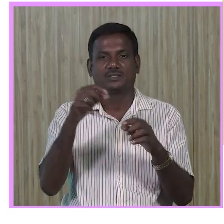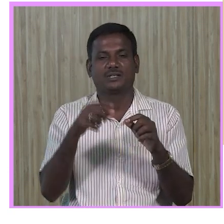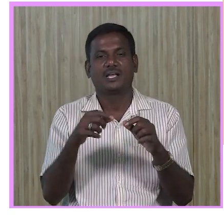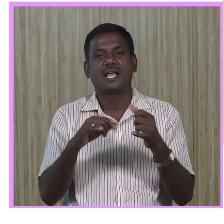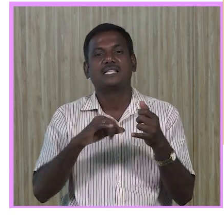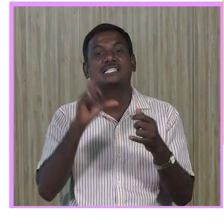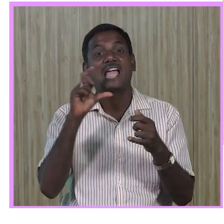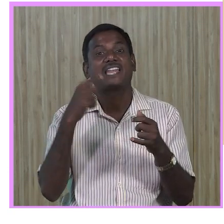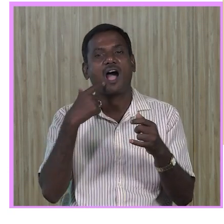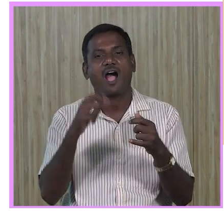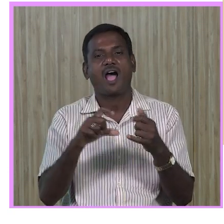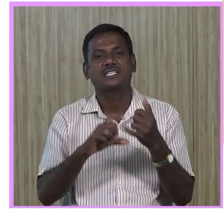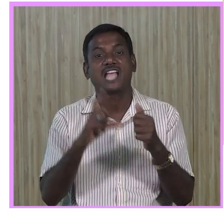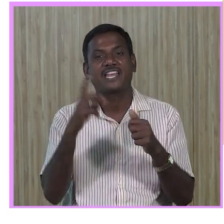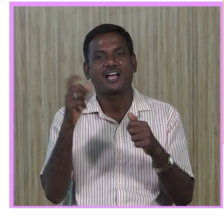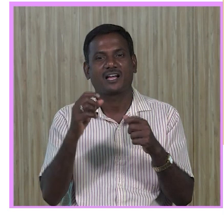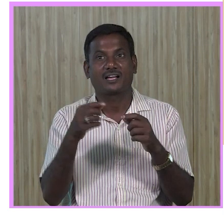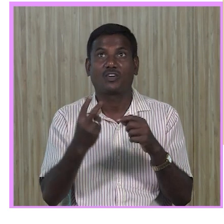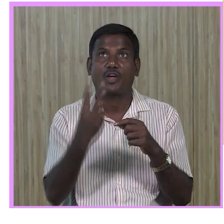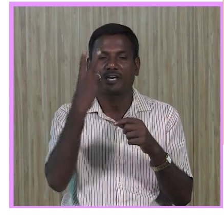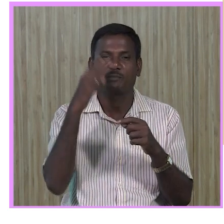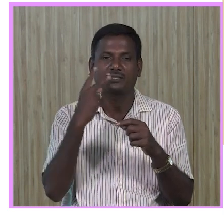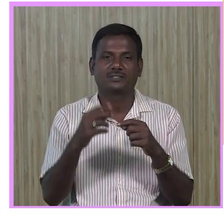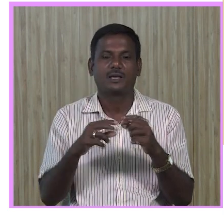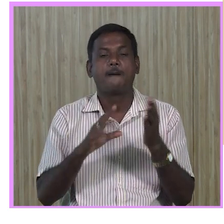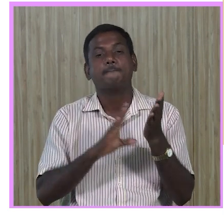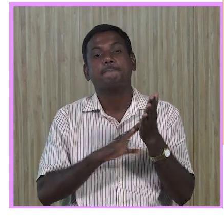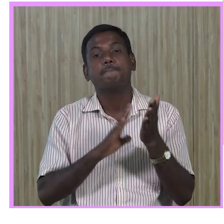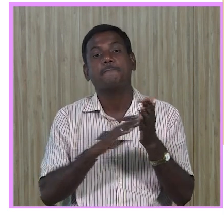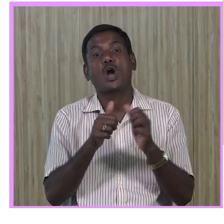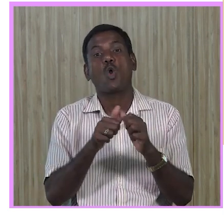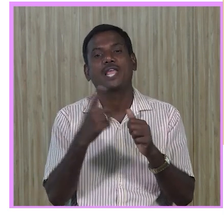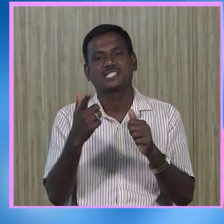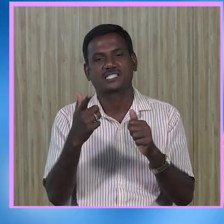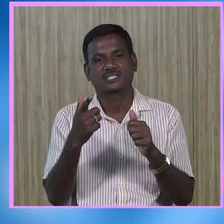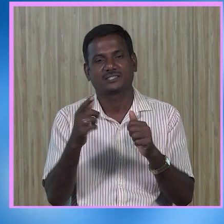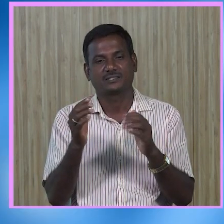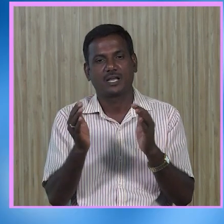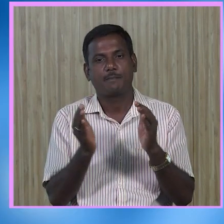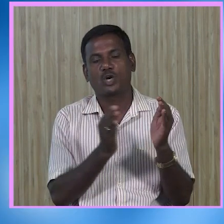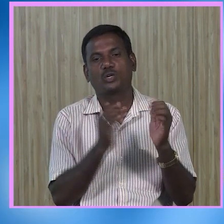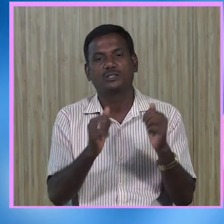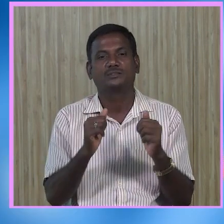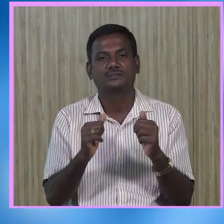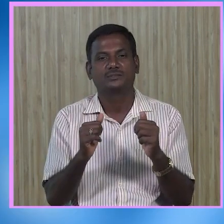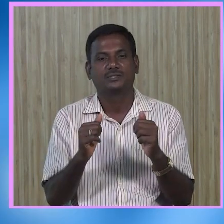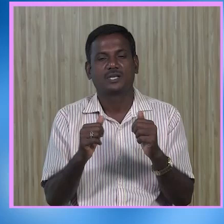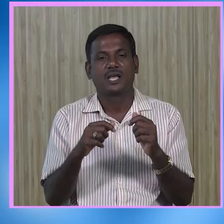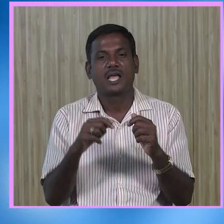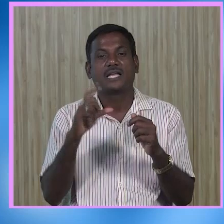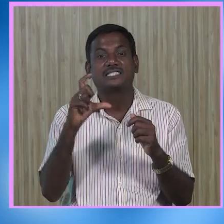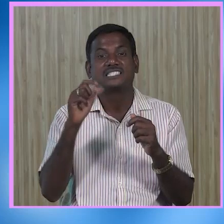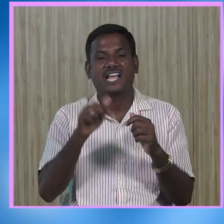சீன தேசத்தில் பயன்படுத்தியிருக்காங்க. மங்கோலியர்கள் என்று ஒரு இனம். மங்கோலியர்கள் சீனாவின்